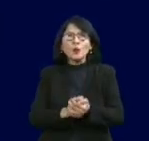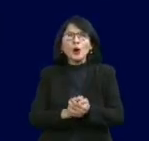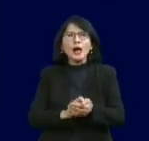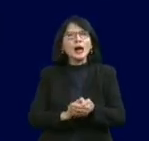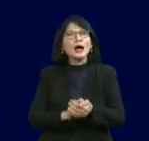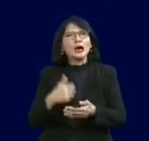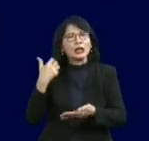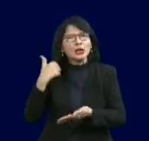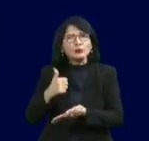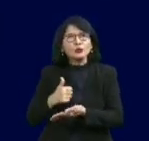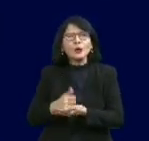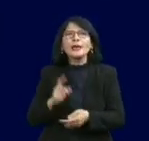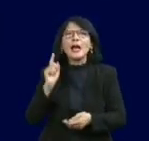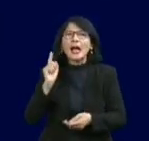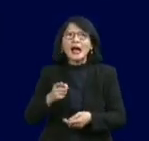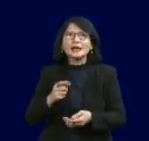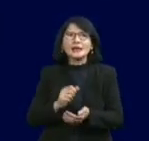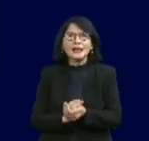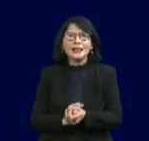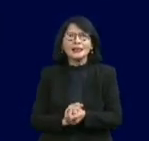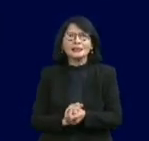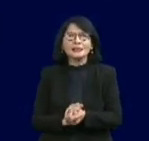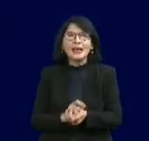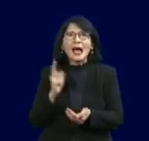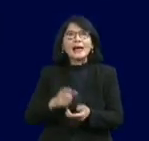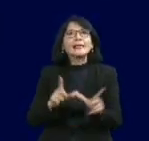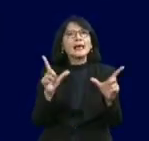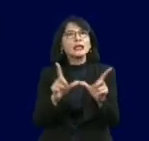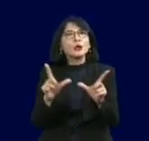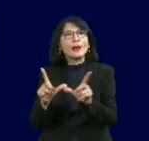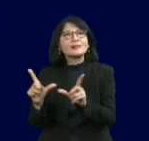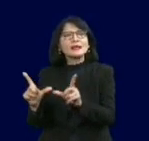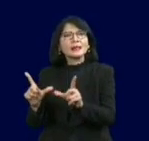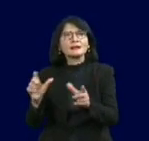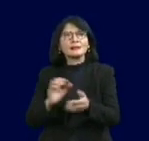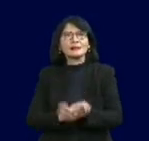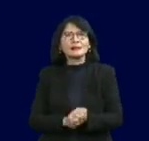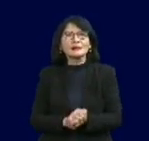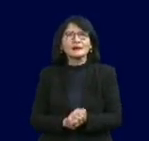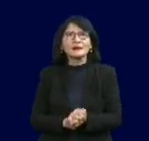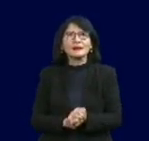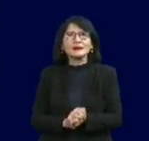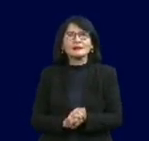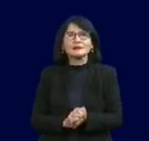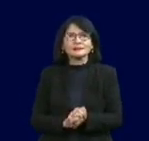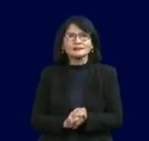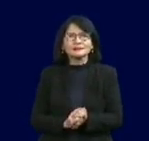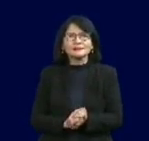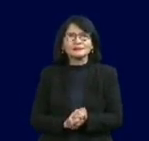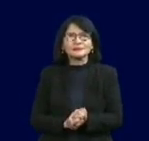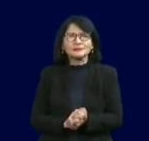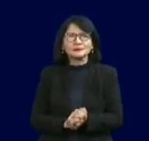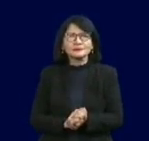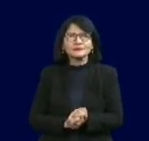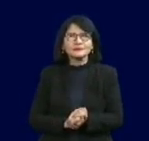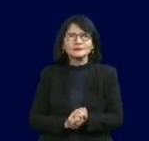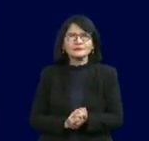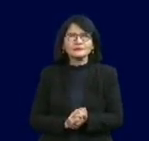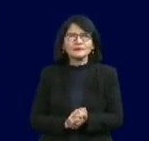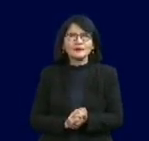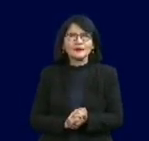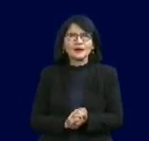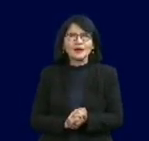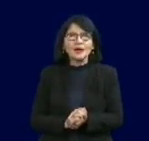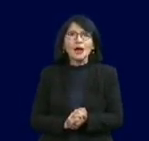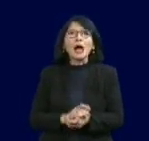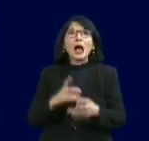dan NPWP itu ada di laman website baik GTK maupun PDDikti. Pada